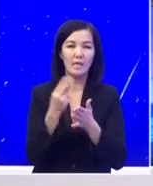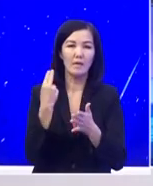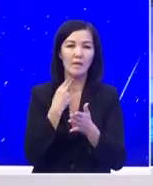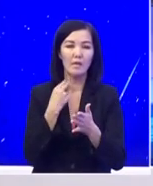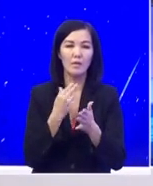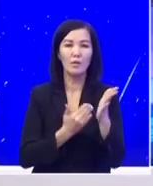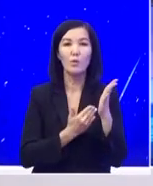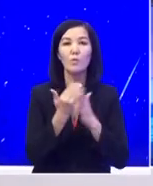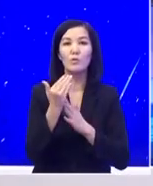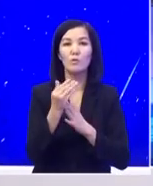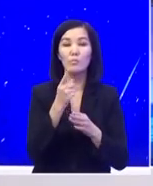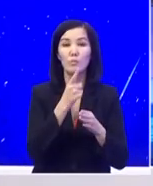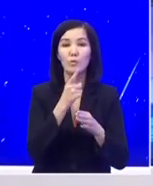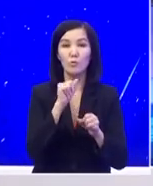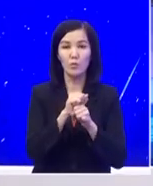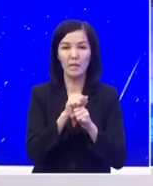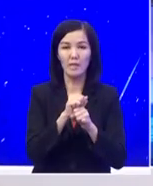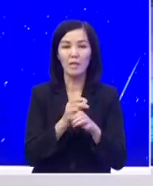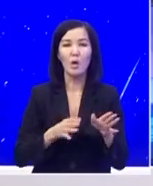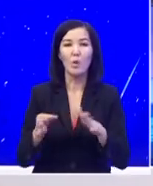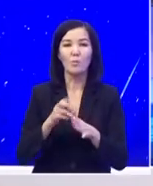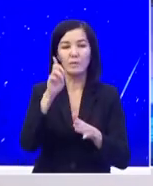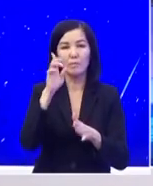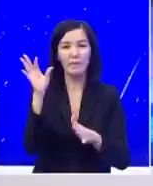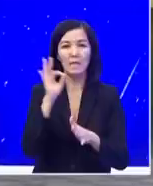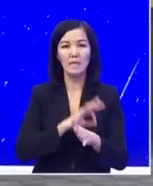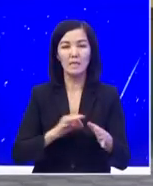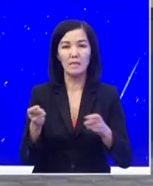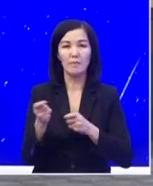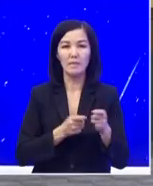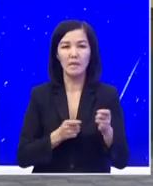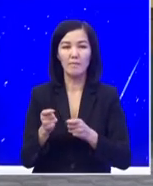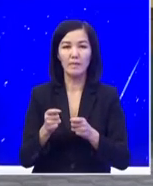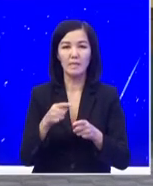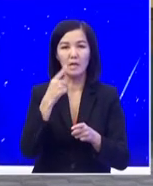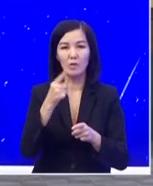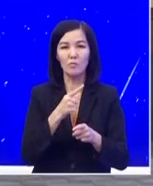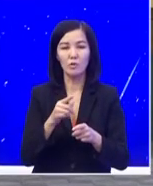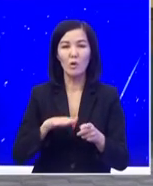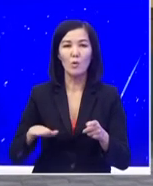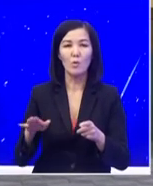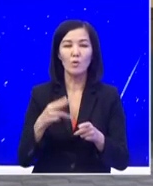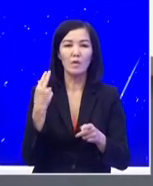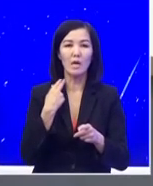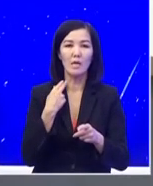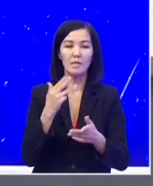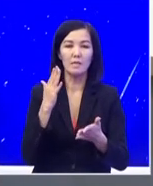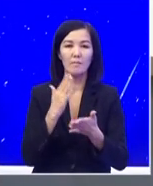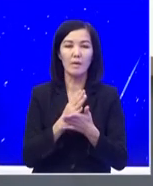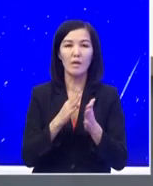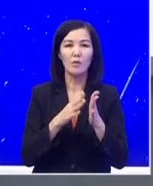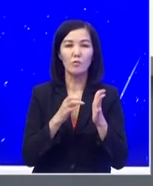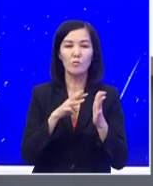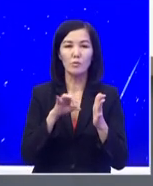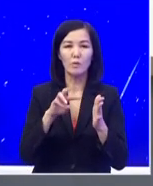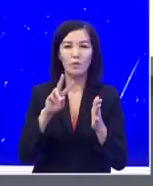берешегінің өсімпұлы шегеріліп жатыр. Облыстық мемлекеттік кірістер басқармасының мамандарының мәліметінше, өңірдегі берешек сомасы